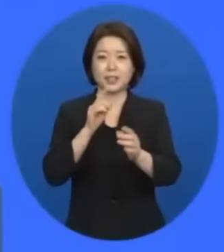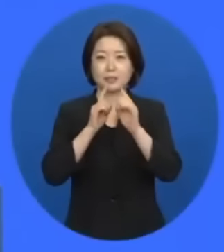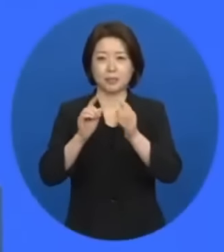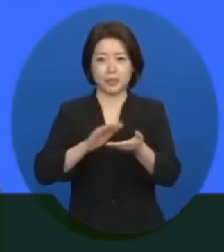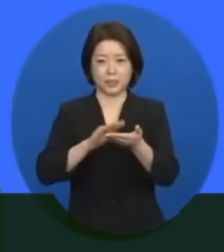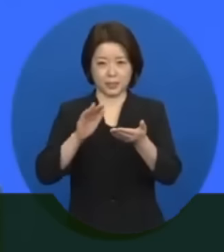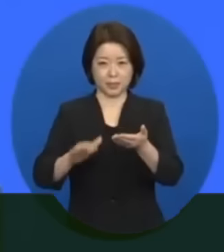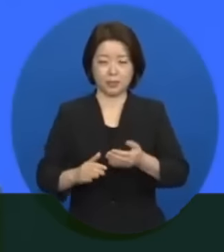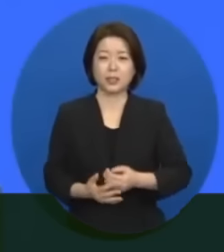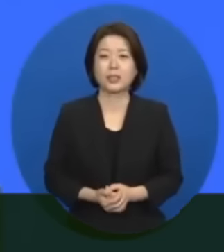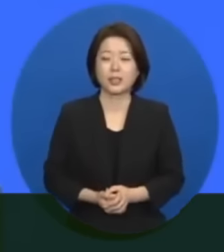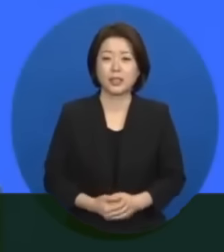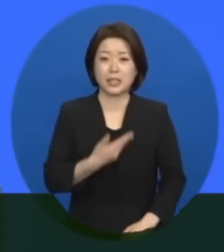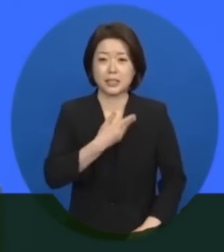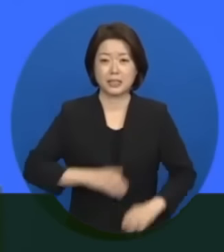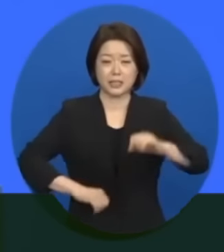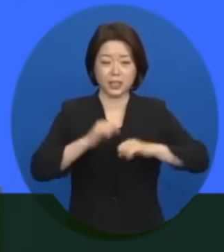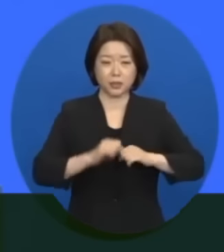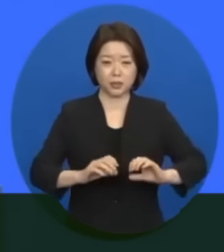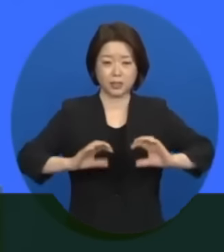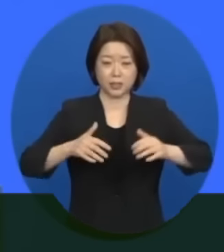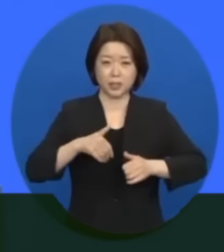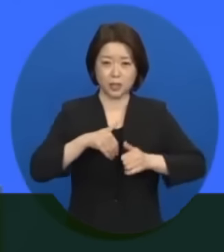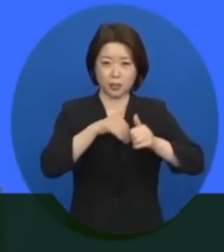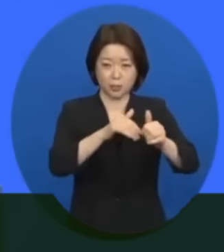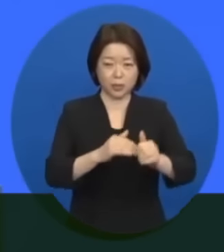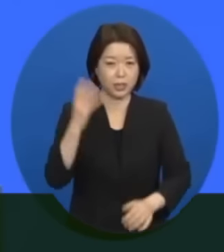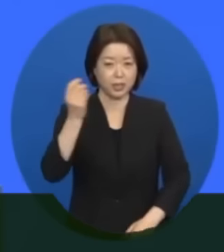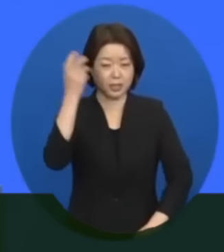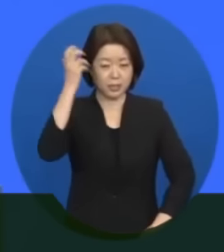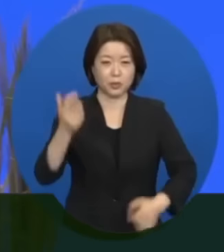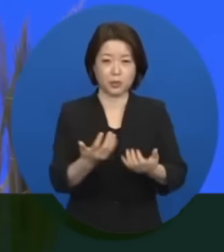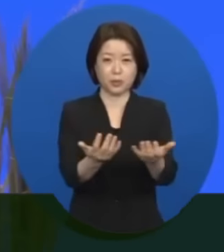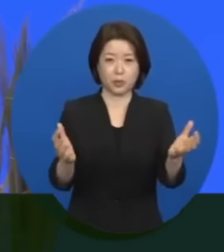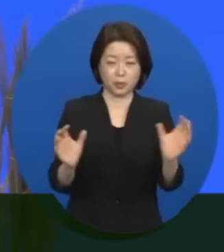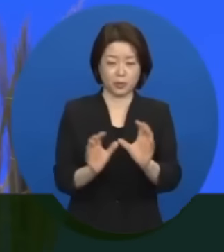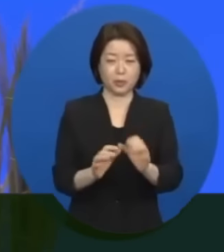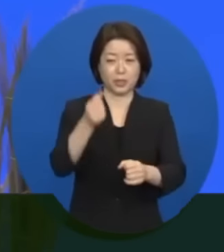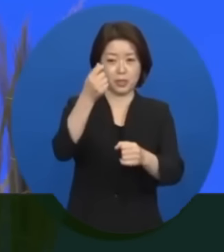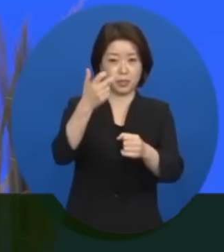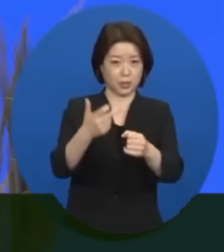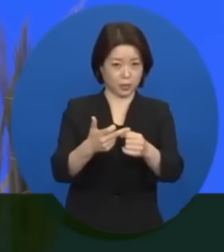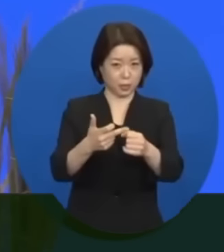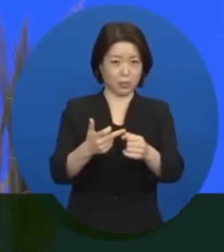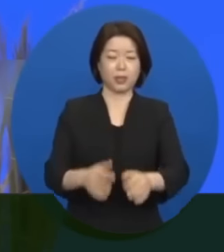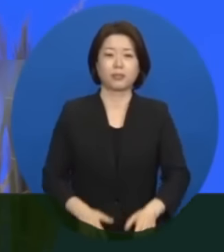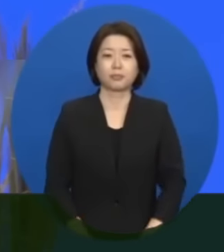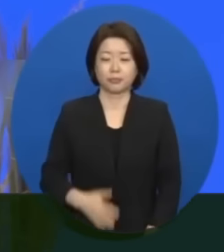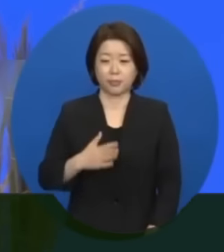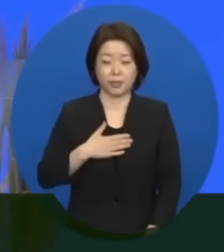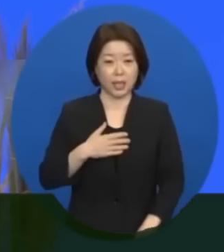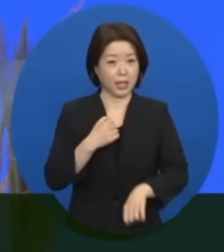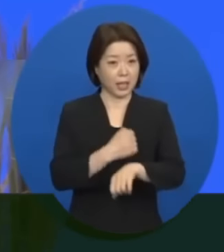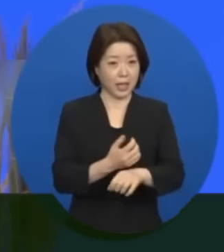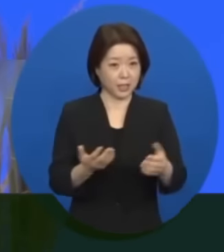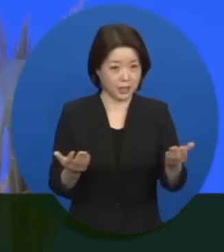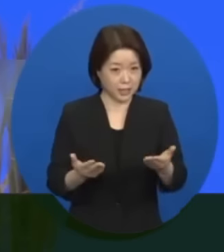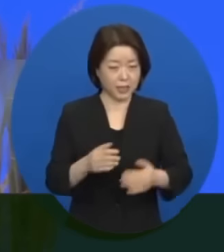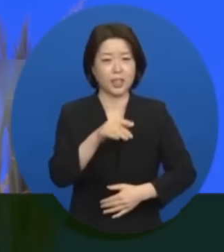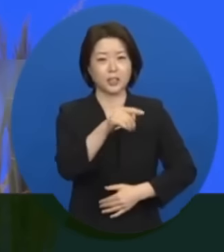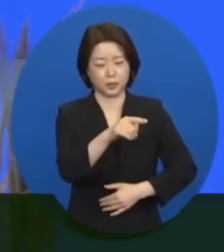입니다네 사도행전 세상으로 받은 성령 공동체 17번째 시간입니다 내가 하는 일을 그도 하리라는의